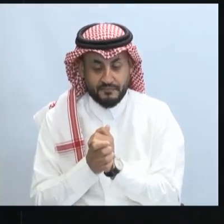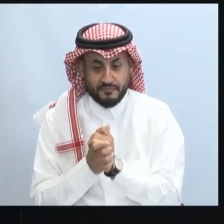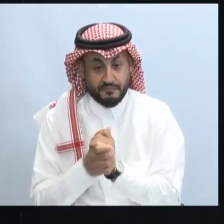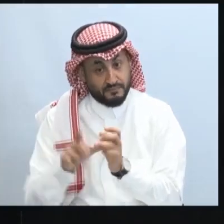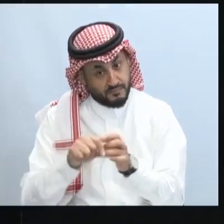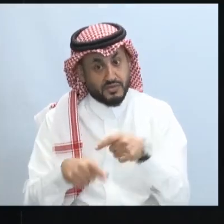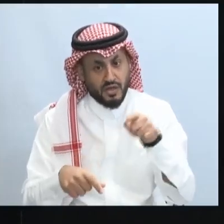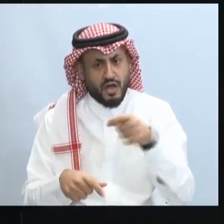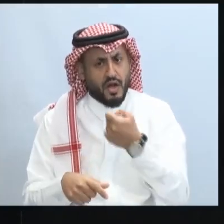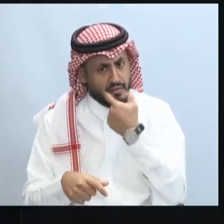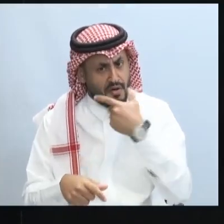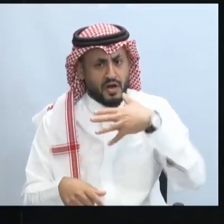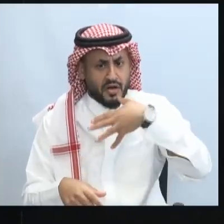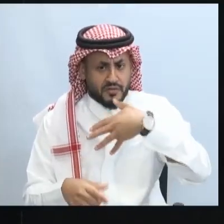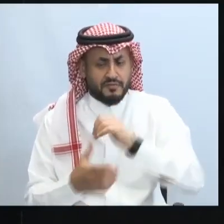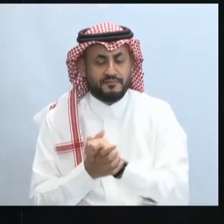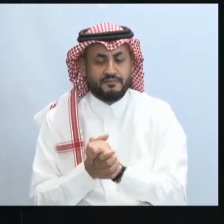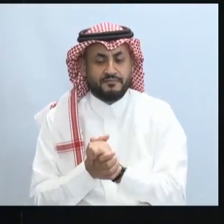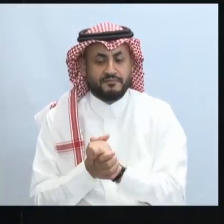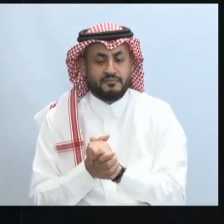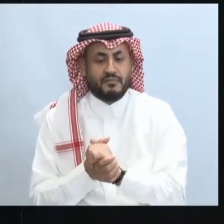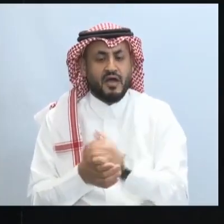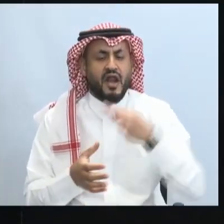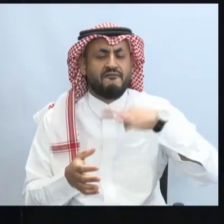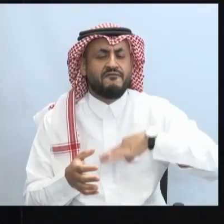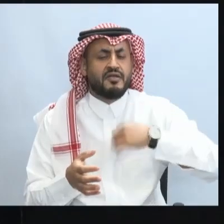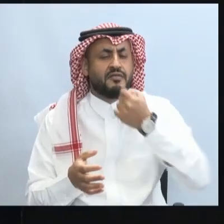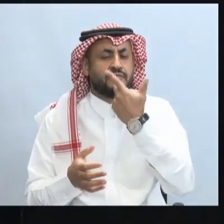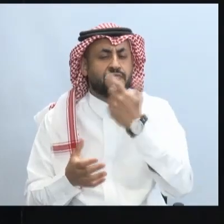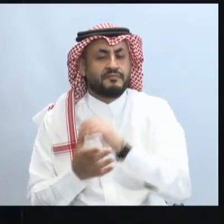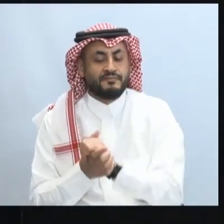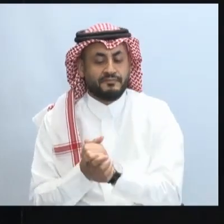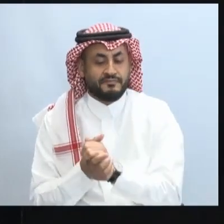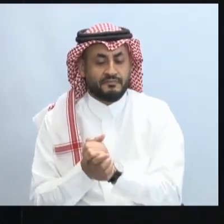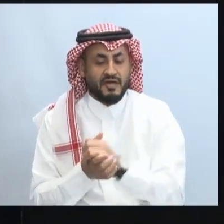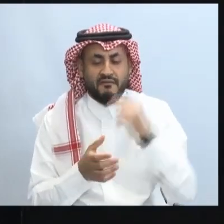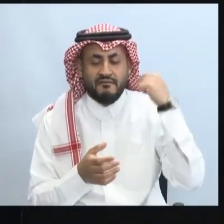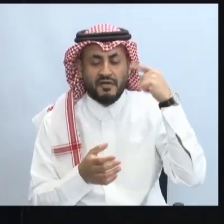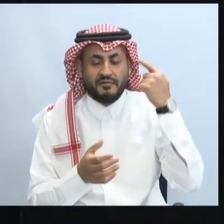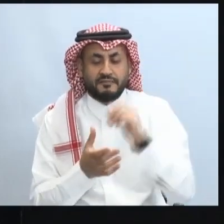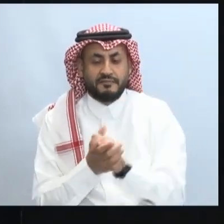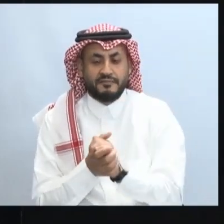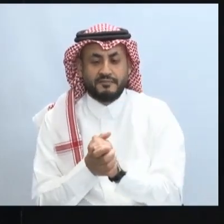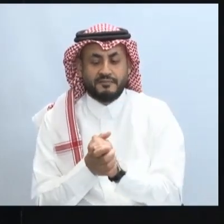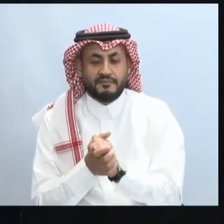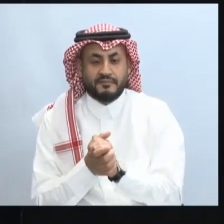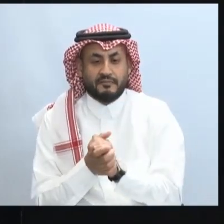احسنتم نعم كان صلى الله عليه وسلم يتبسم اذا ما الفائده من التبسم فكروا معي